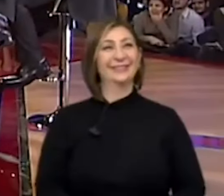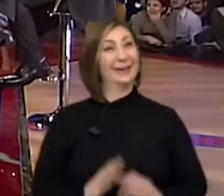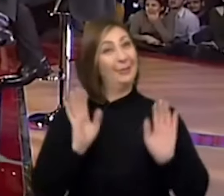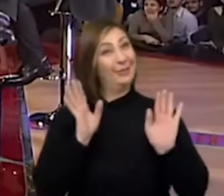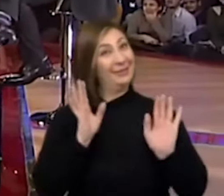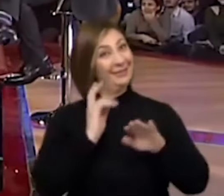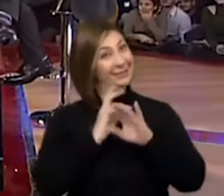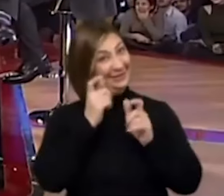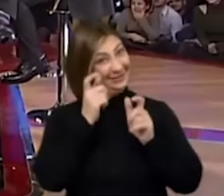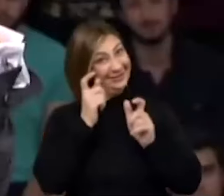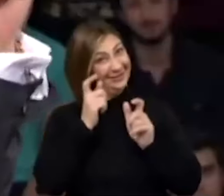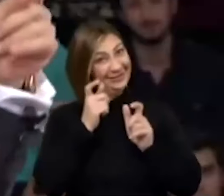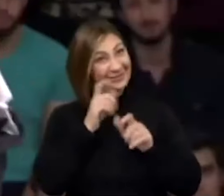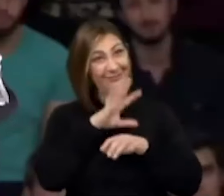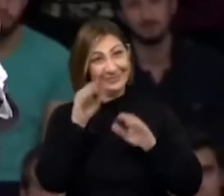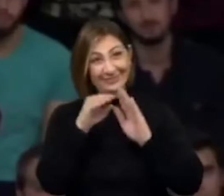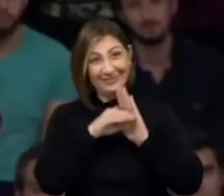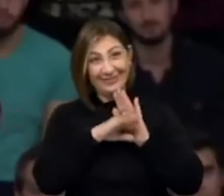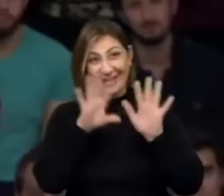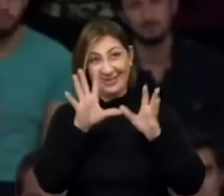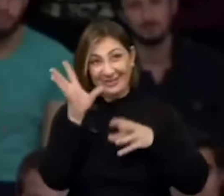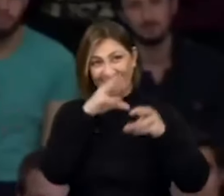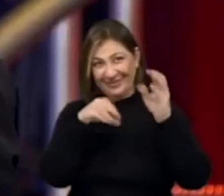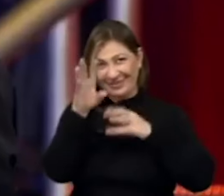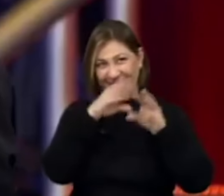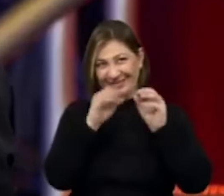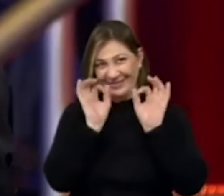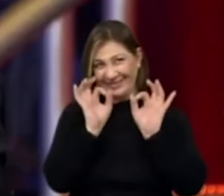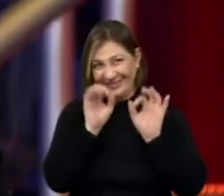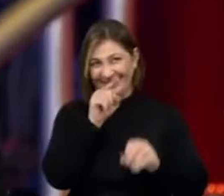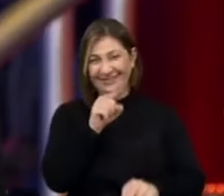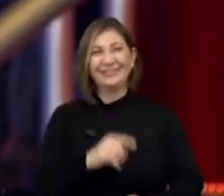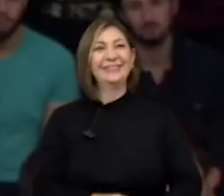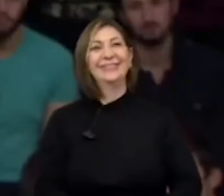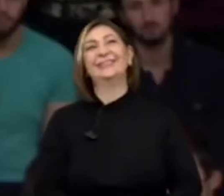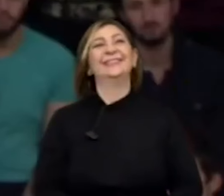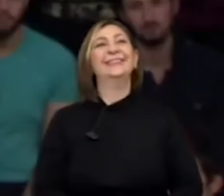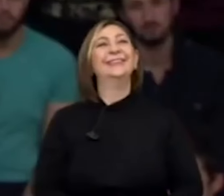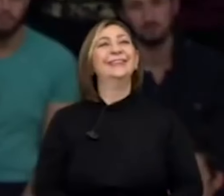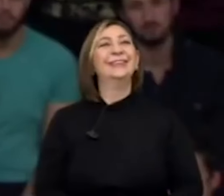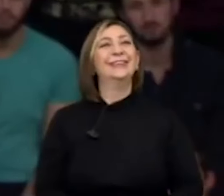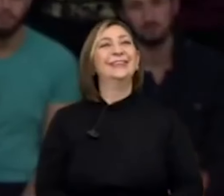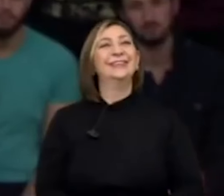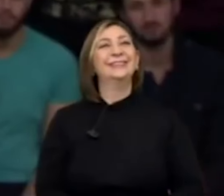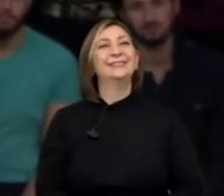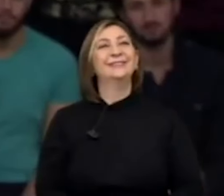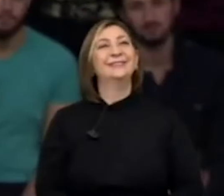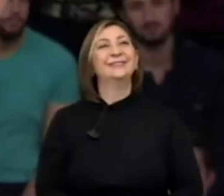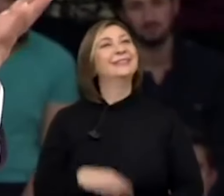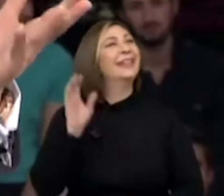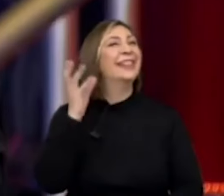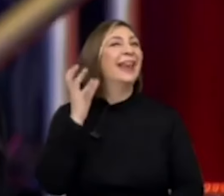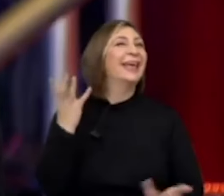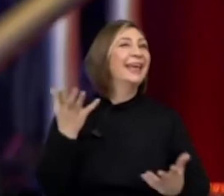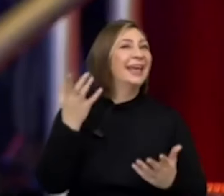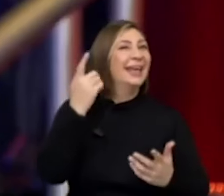Ama hep bütün programdaki her şeyi toparlıyorsun falan. Çok teşekkür ederim. Bu, ben teşekkür ederim. Deli